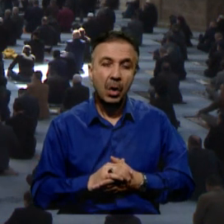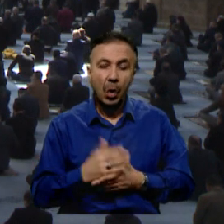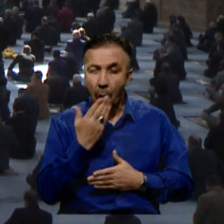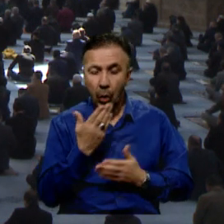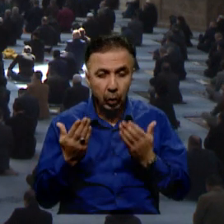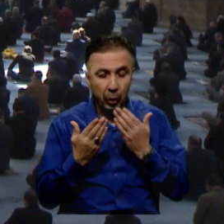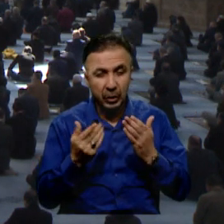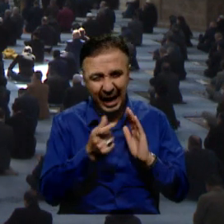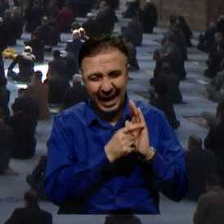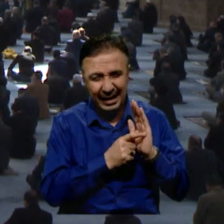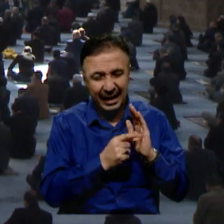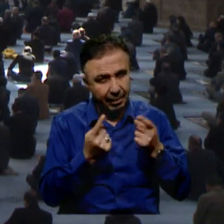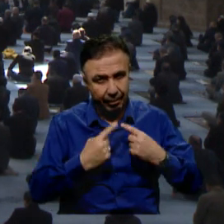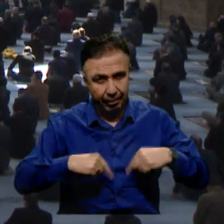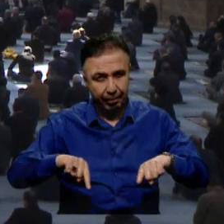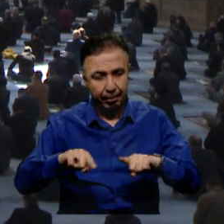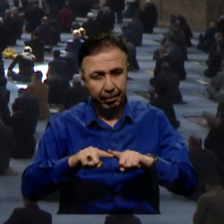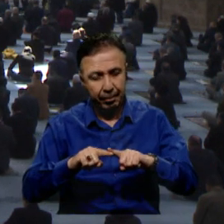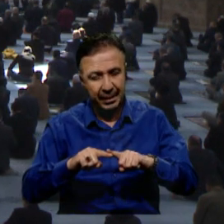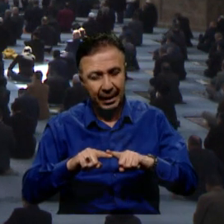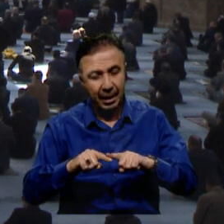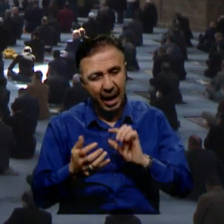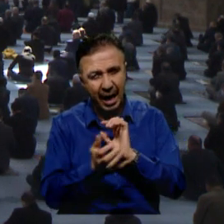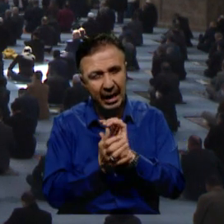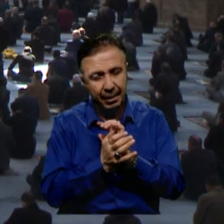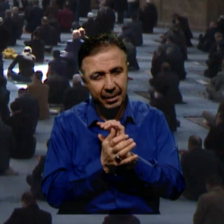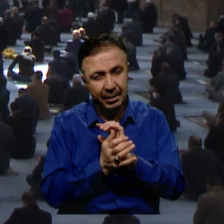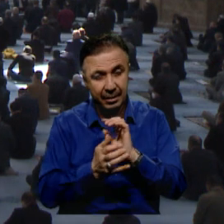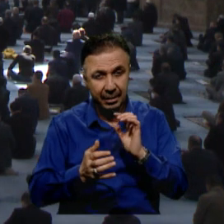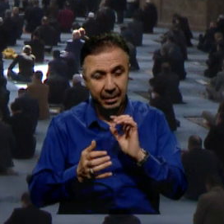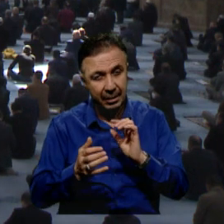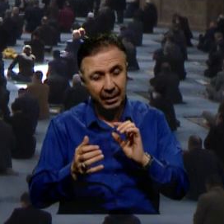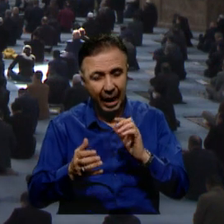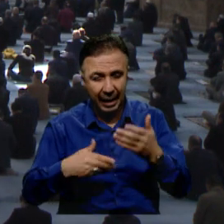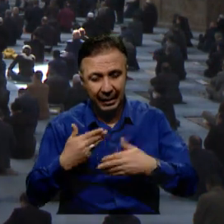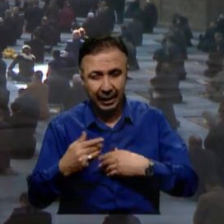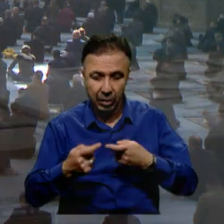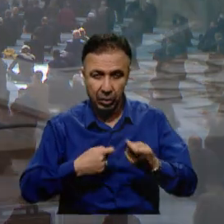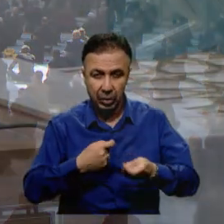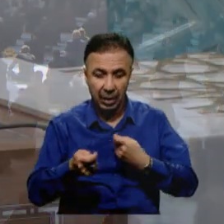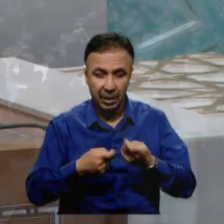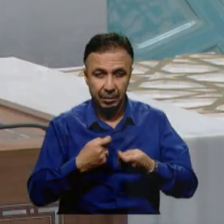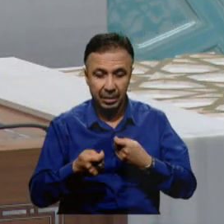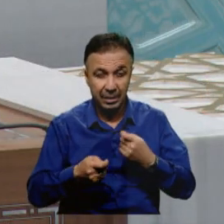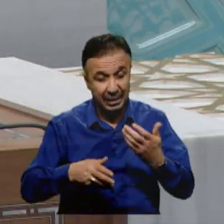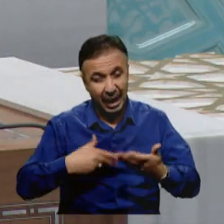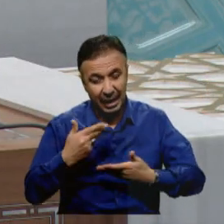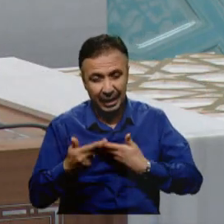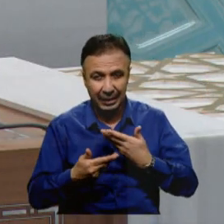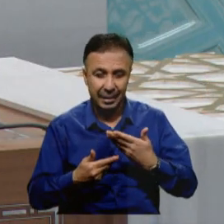hitap eden, bireysel olarak ailemize hitap eden, ticaret yapıyorsak ticaretimize hitap eden